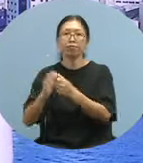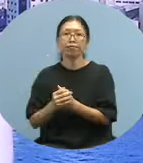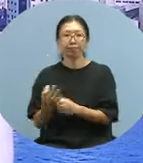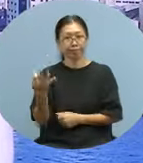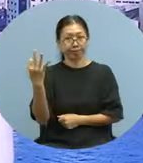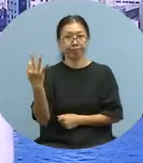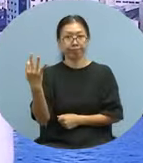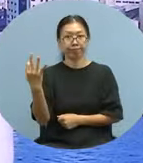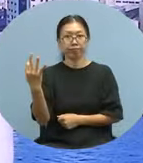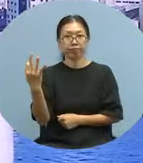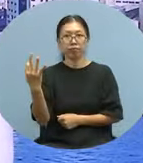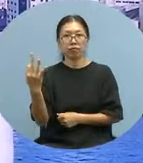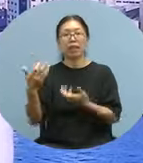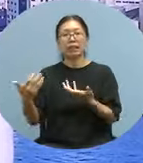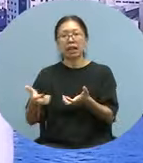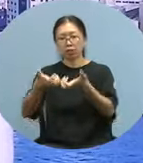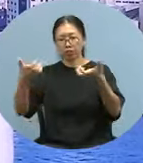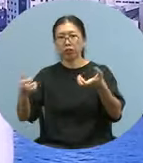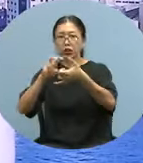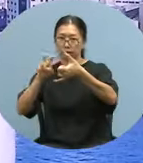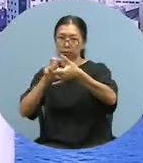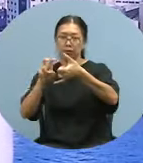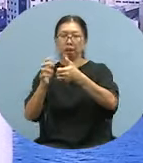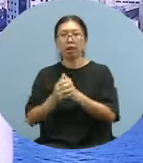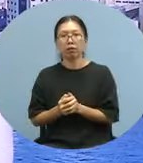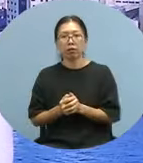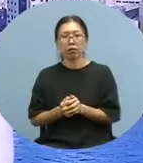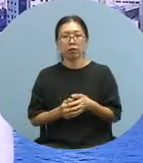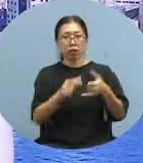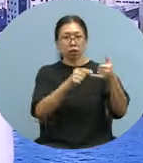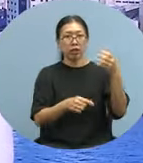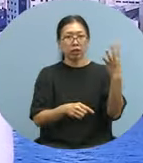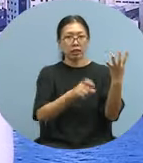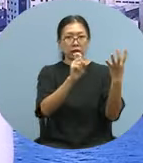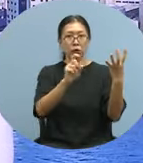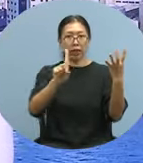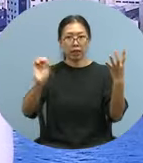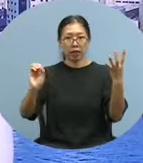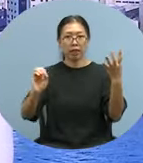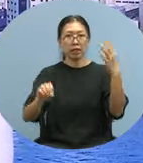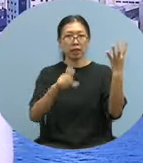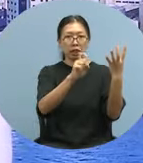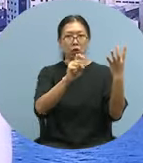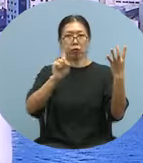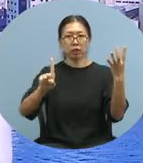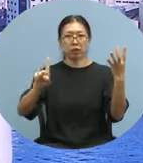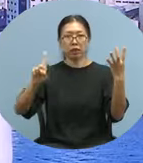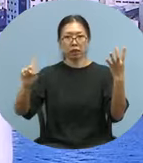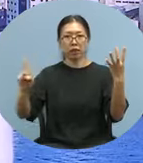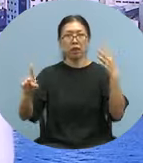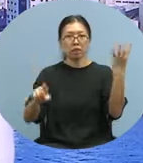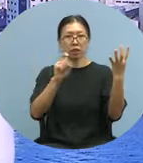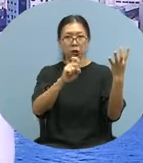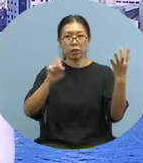的個案。這3位呢都是正在接受檢疫的人士啦。咁個案編號係4910、4911同埋